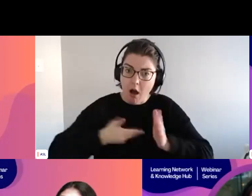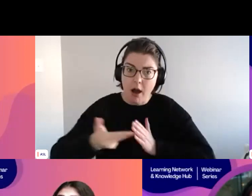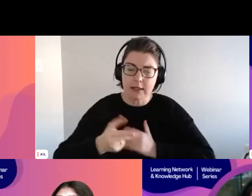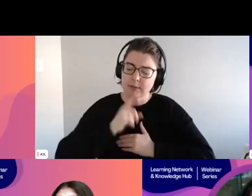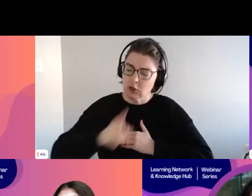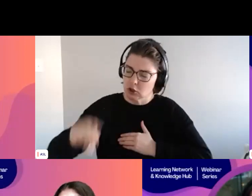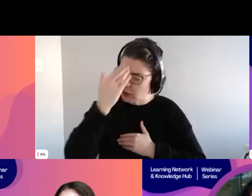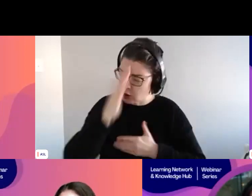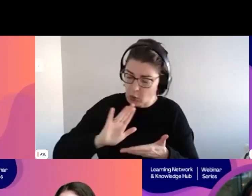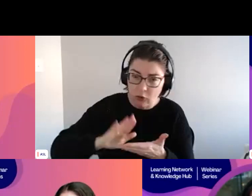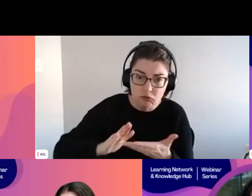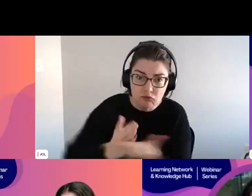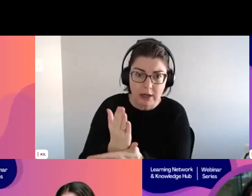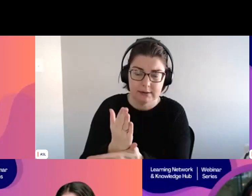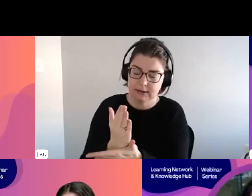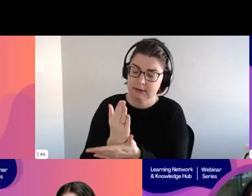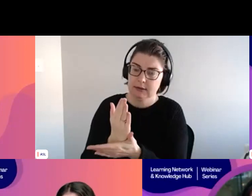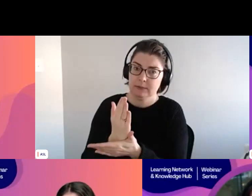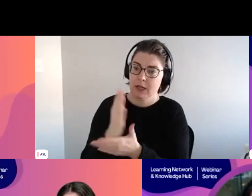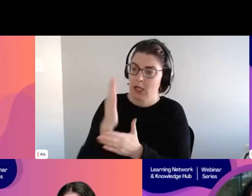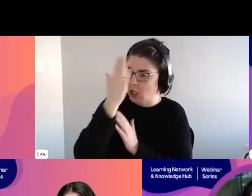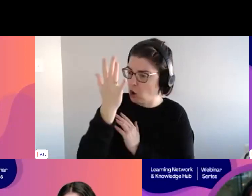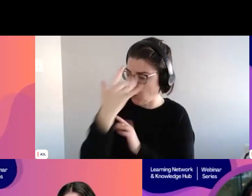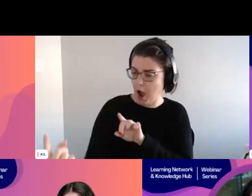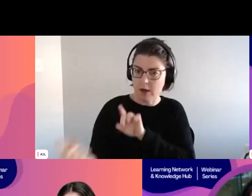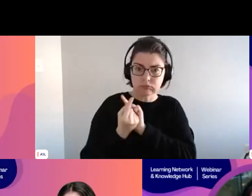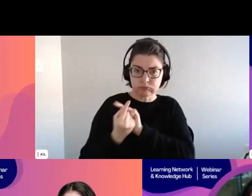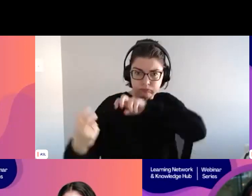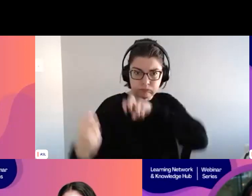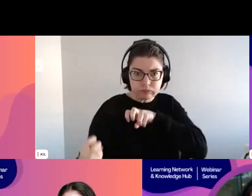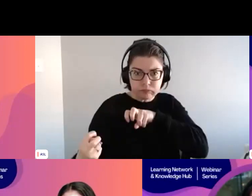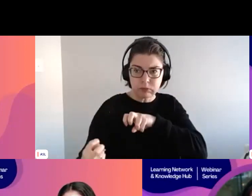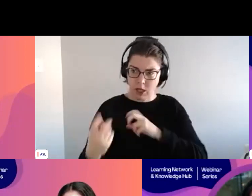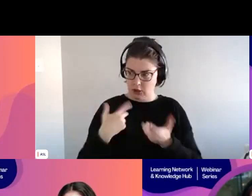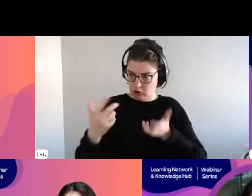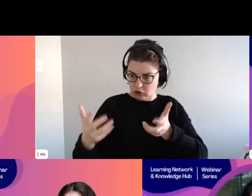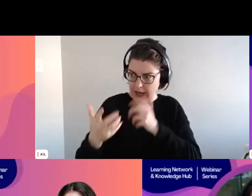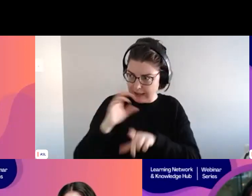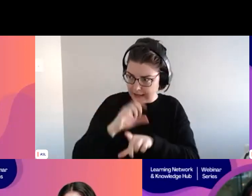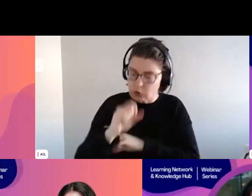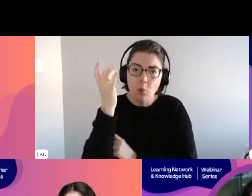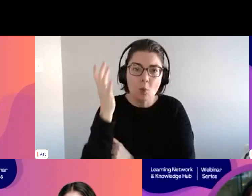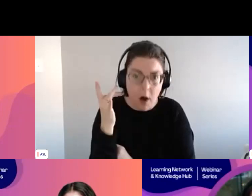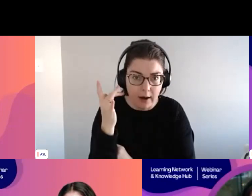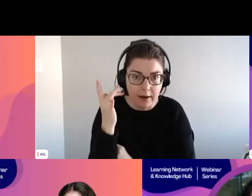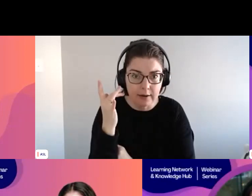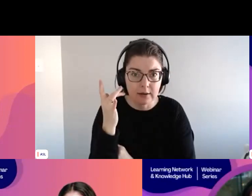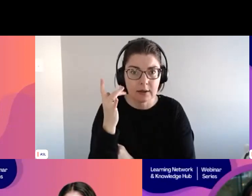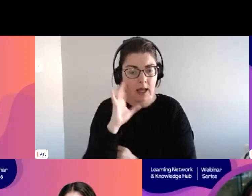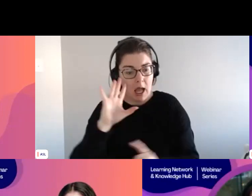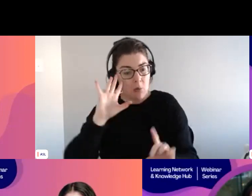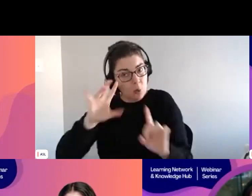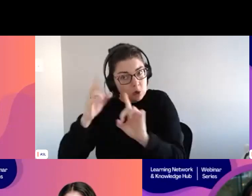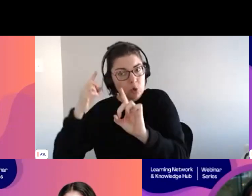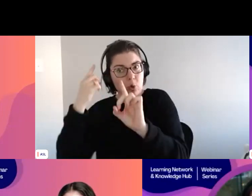je vous demanderai d'être à l'écoute des enfants avec qui le travail de comprendre ce qu'il passe ce qui se passe pourquoi les enfants choisissent par exemple